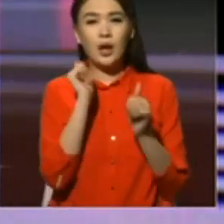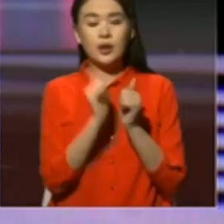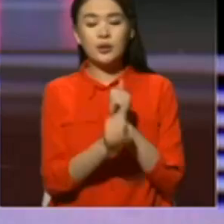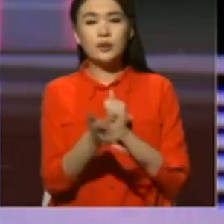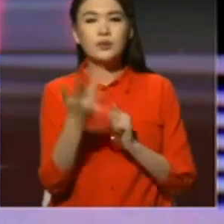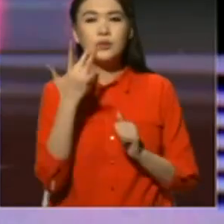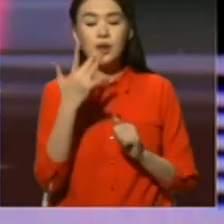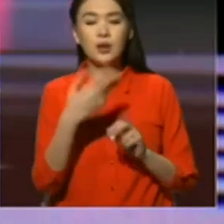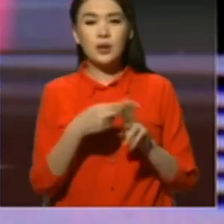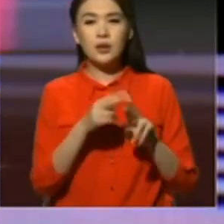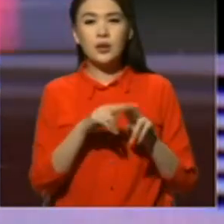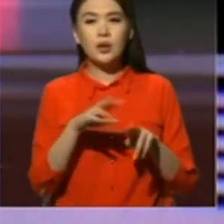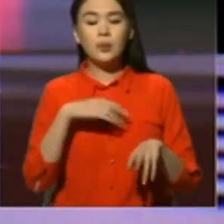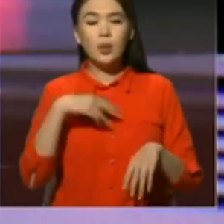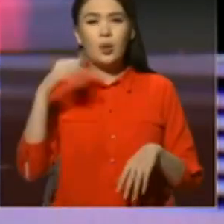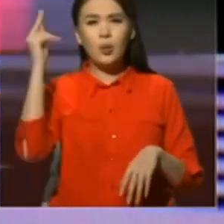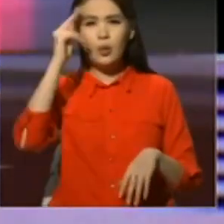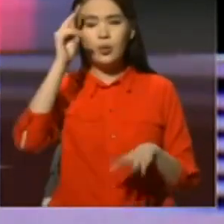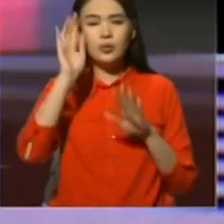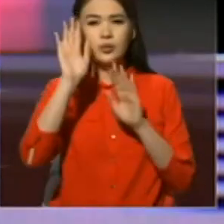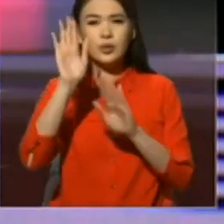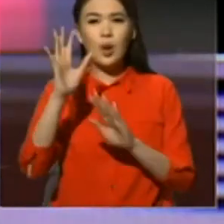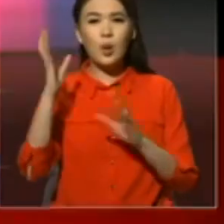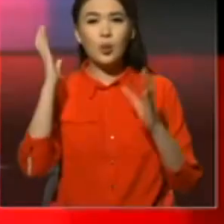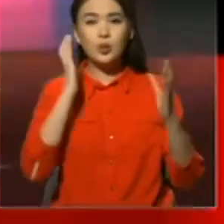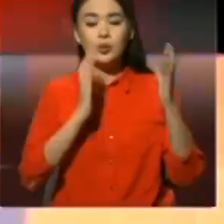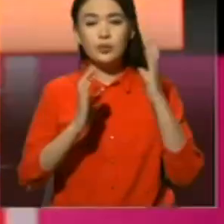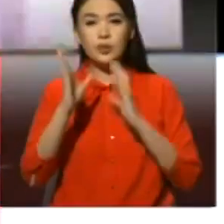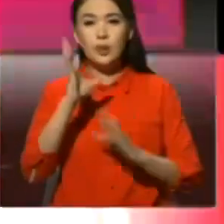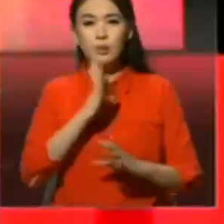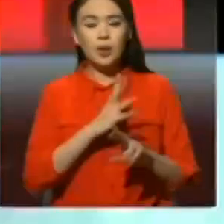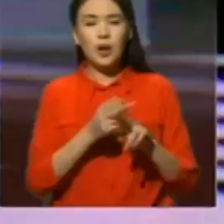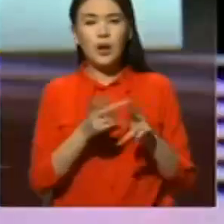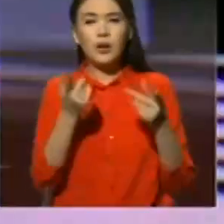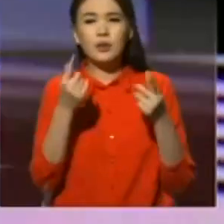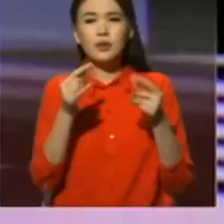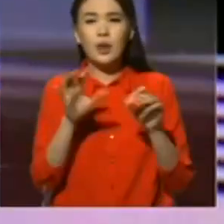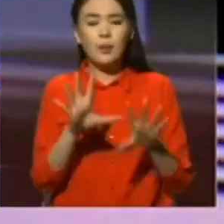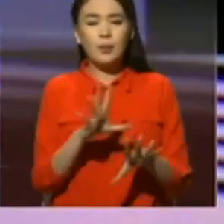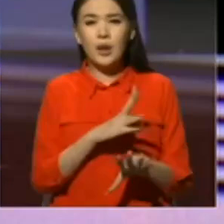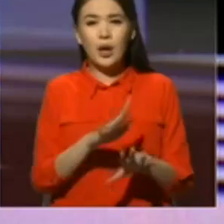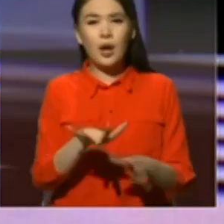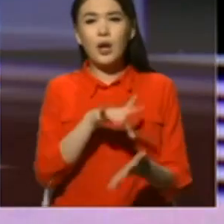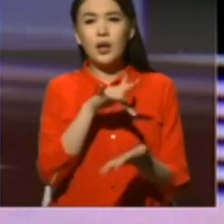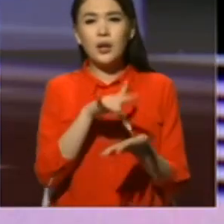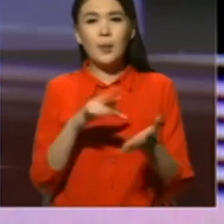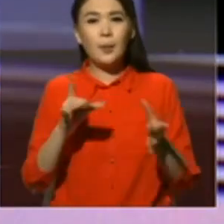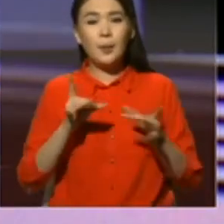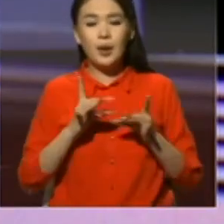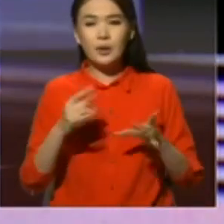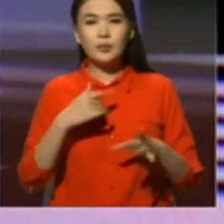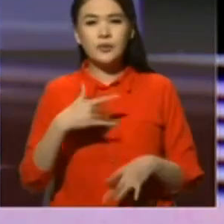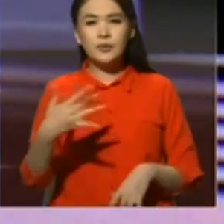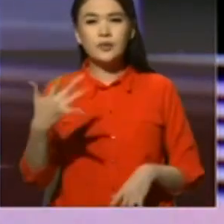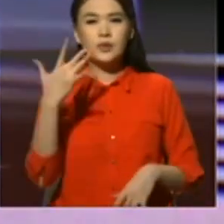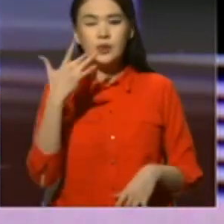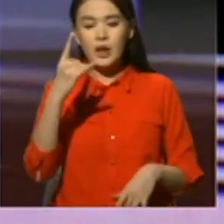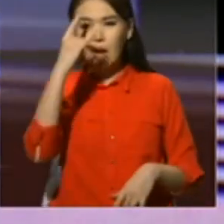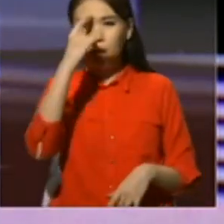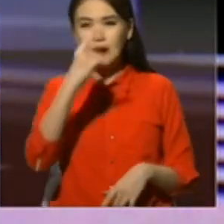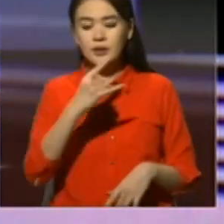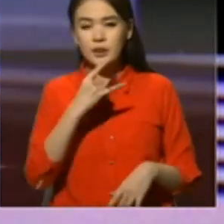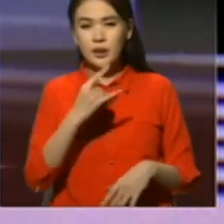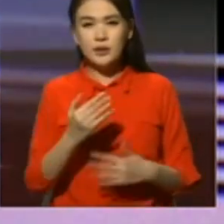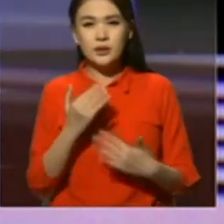сол Сауд Арабияда оқып жүргенде мынау университетте қай шарасы болмасын, қаладағы көп шараларда мен әрқашанда қазақтың